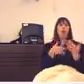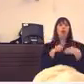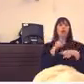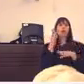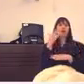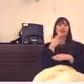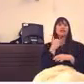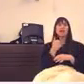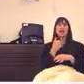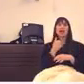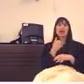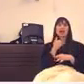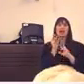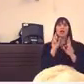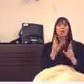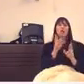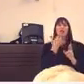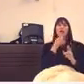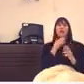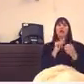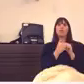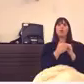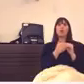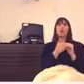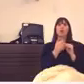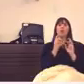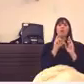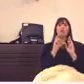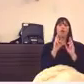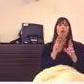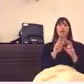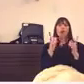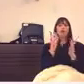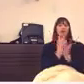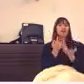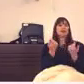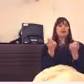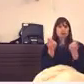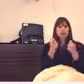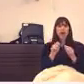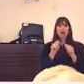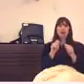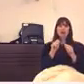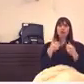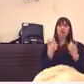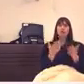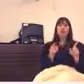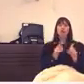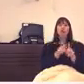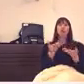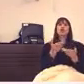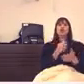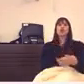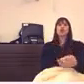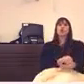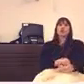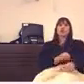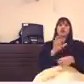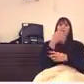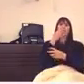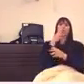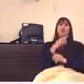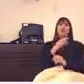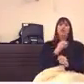תדע ברחוב ירושלים או ברחוב אחר, שכבר סגרנו את זה, שהם ייתנו את אותו שירות ואפילו טוב